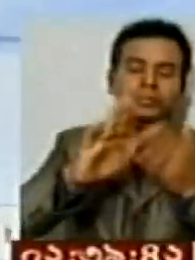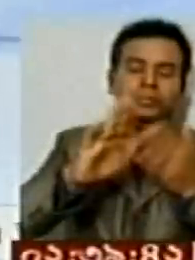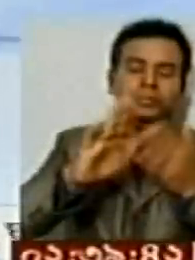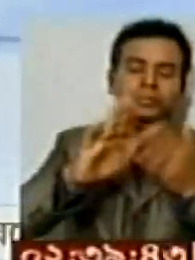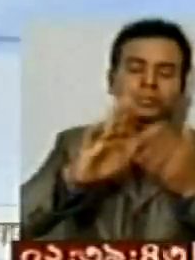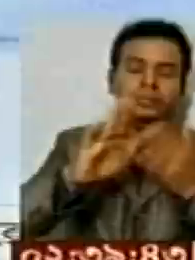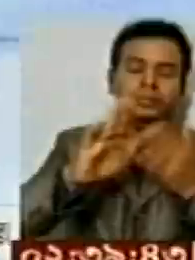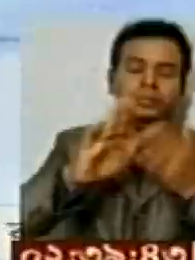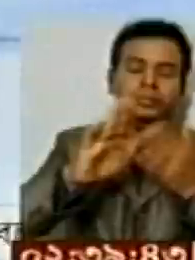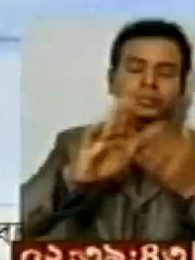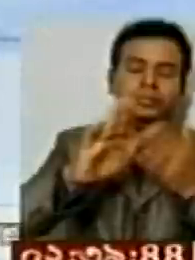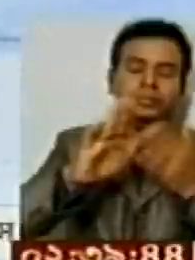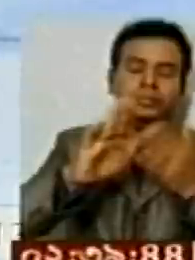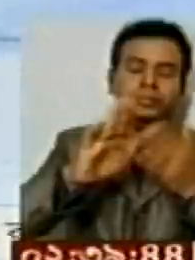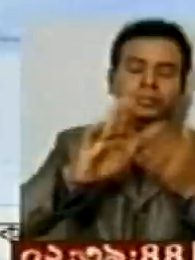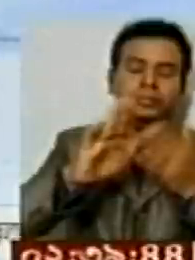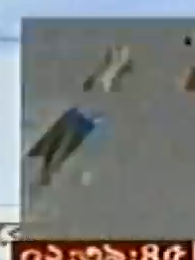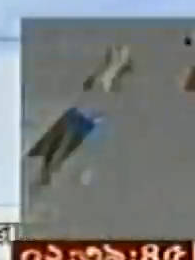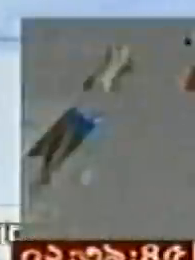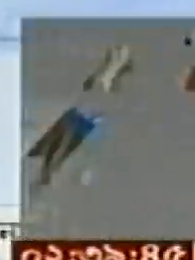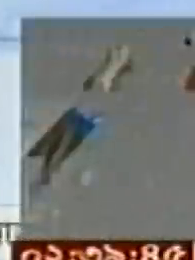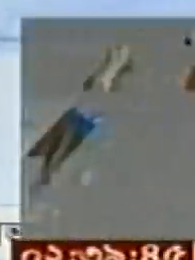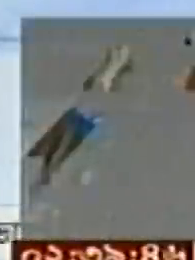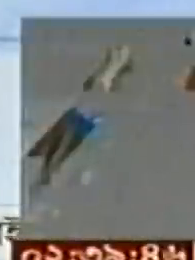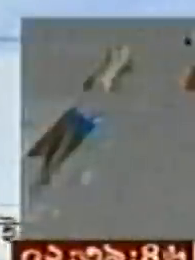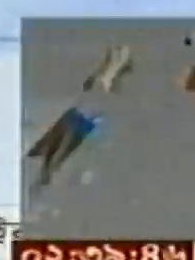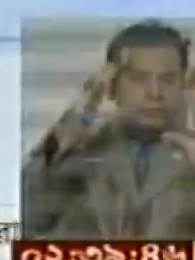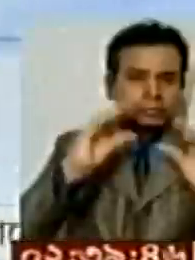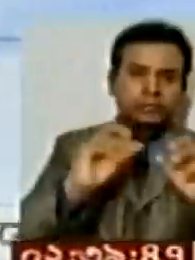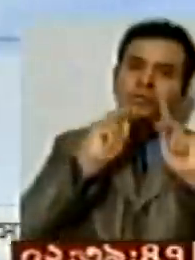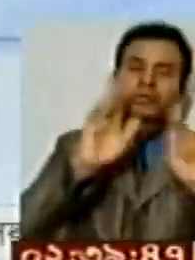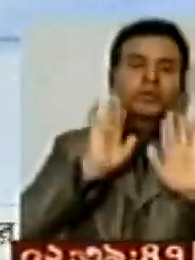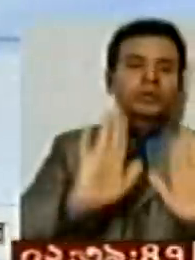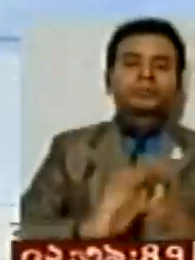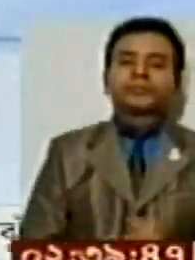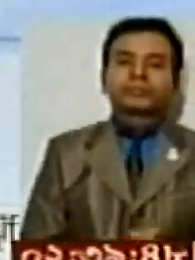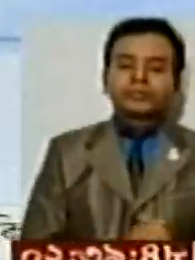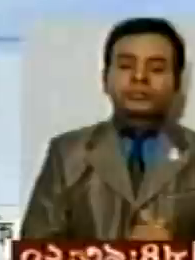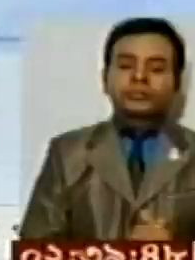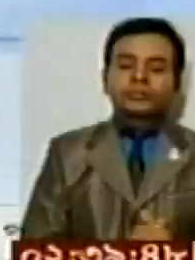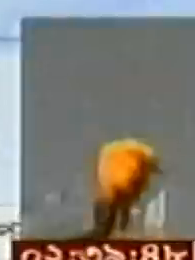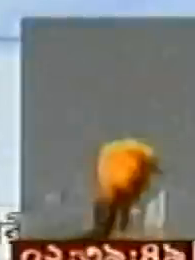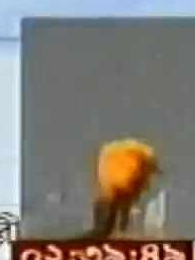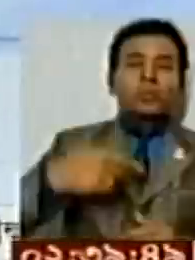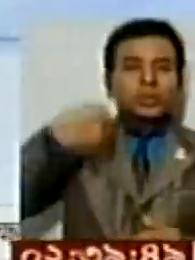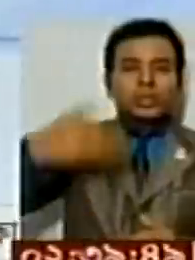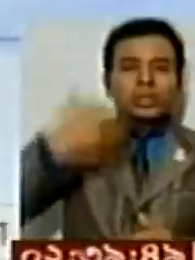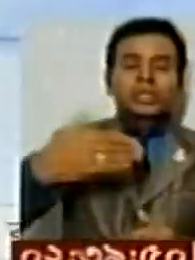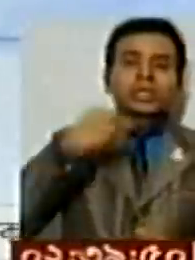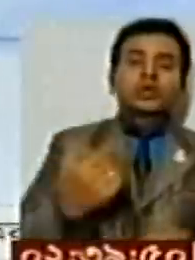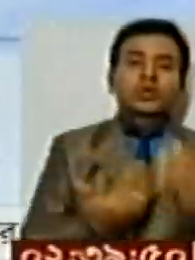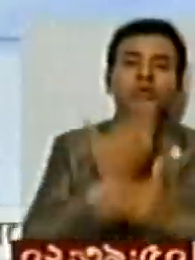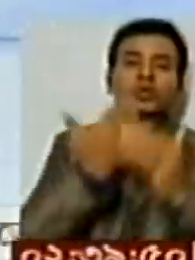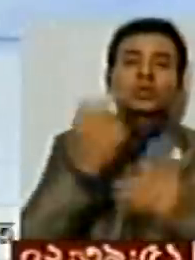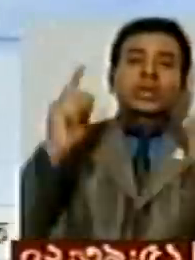হয়। আমাদের বর্তমানে নতুন প্রতিনিয়তই চিকিৎসকরা প্রশিক্ষণ নিচ্ছেন এবং গত 24 ঘন্টায় নতুন করে প্রশিক্ষণ নিয়েছেন